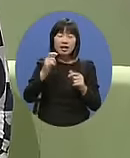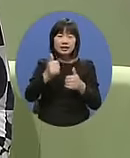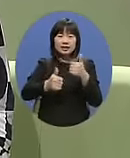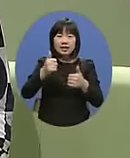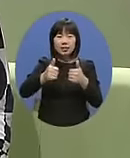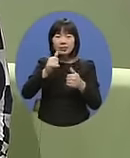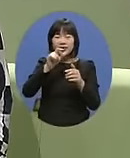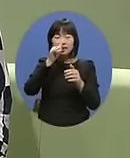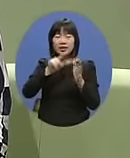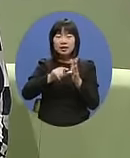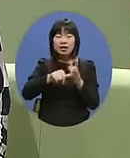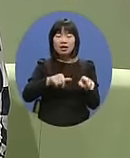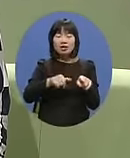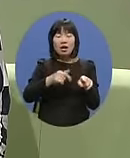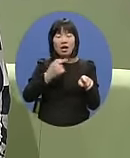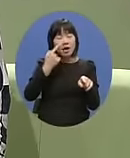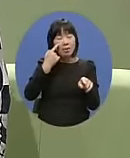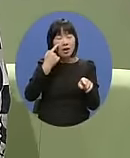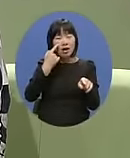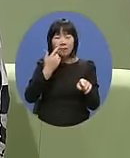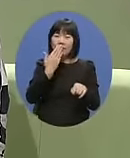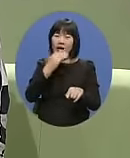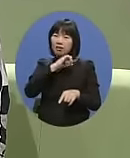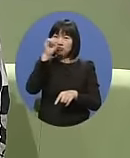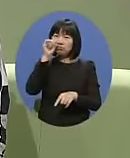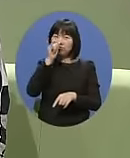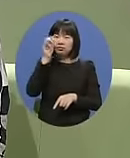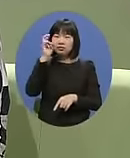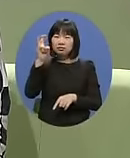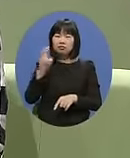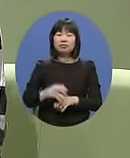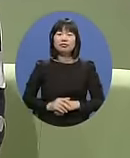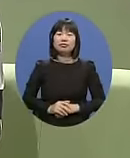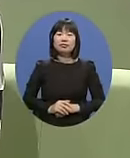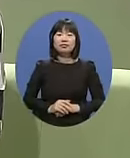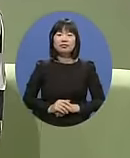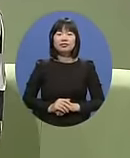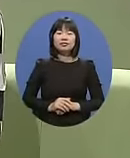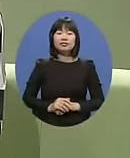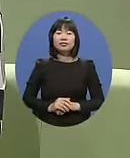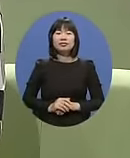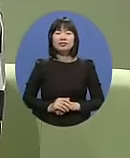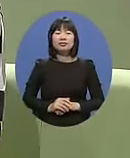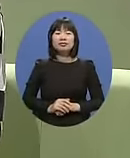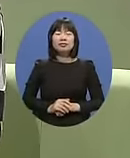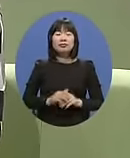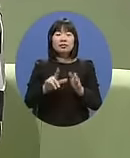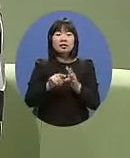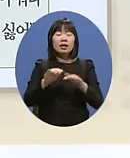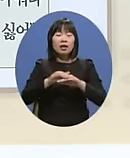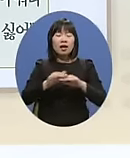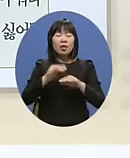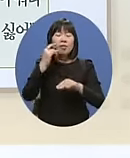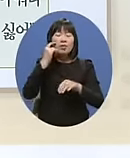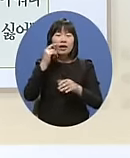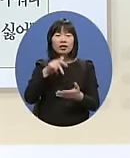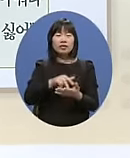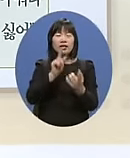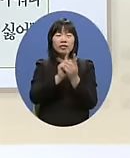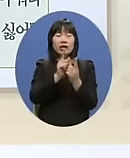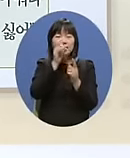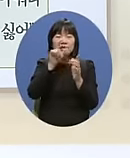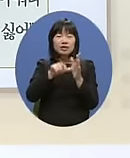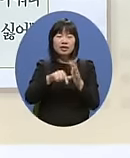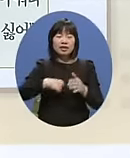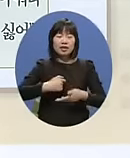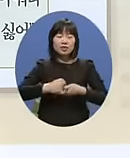있었을 때 이거 한번 해보면 될 것 같은데 새로운 과제가 주어졌을 네네네. 때 네. 이제 그렇게 했을 때 하는데 이때 해결할 수 없는 상황에 놓여 있을 때